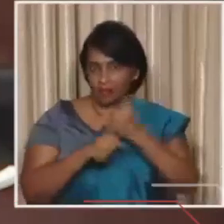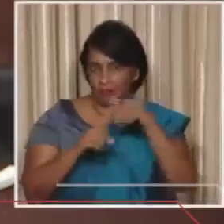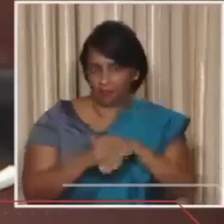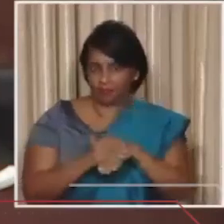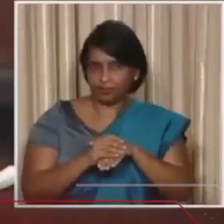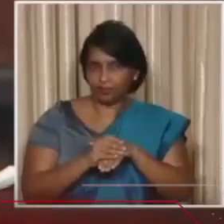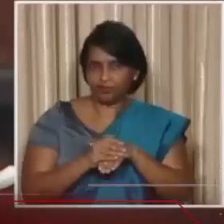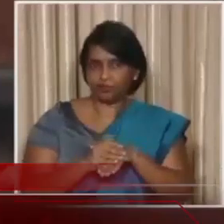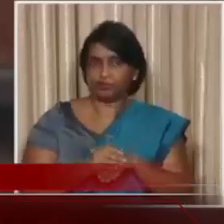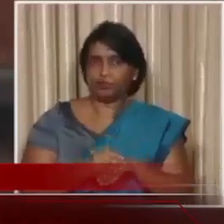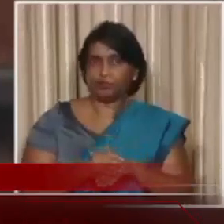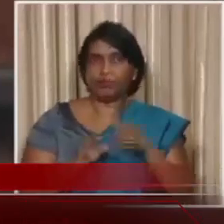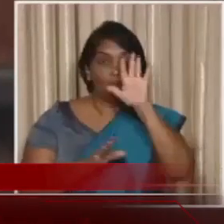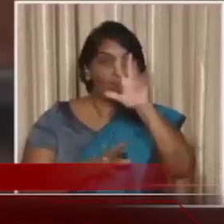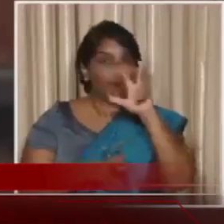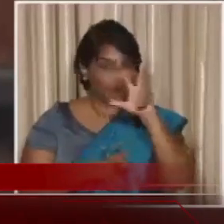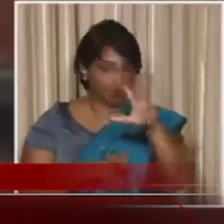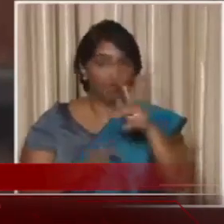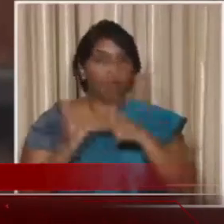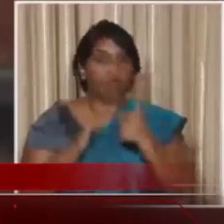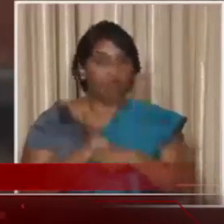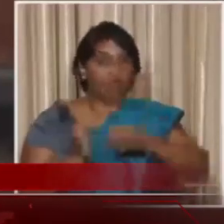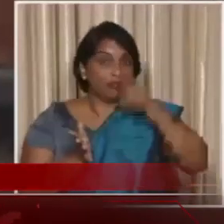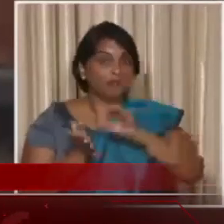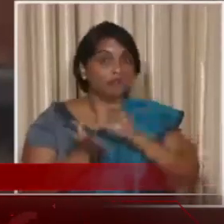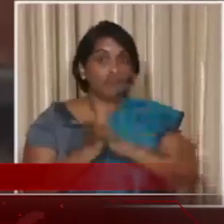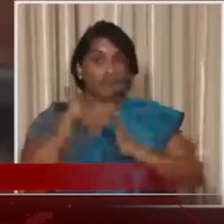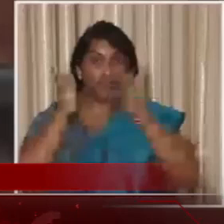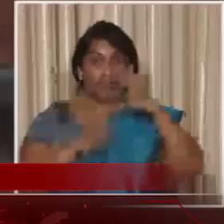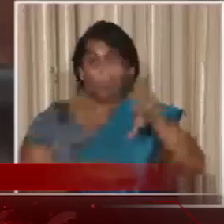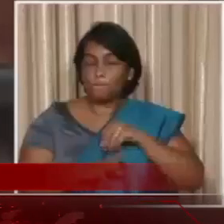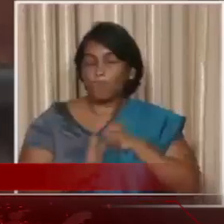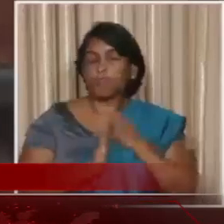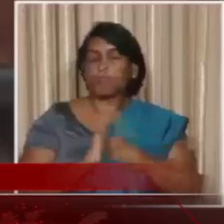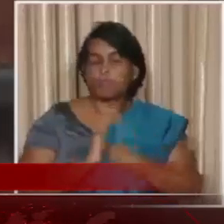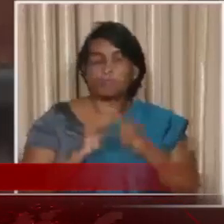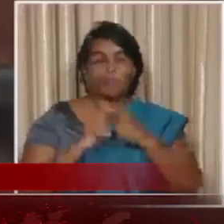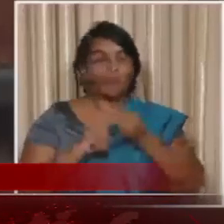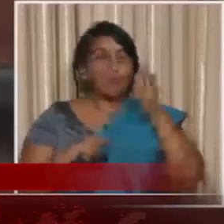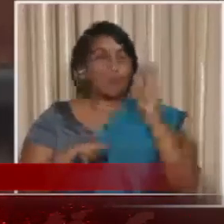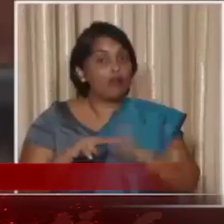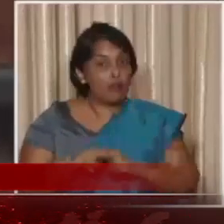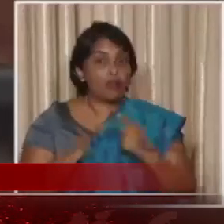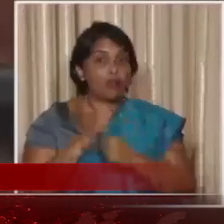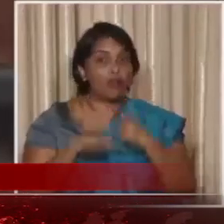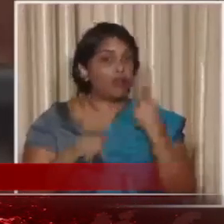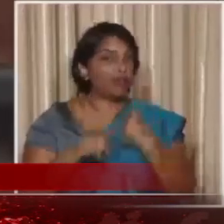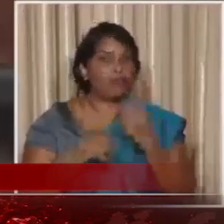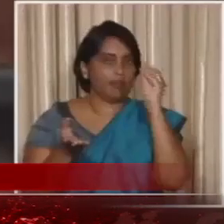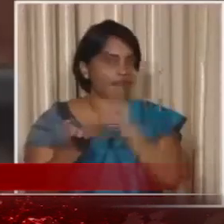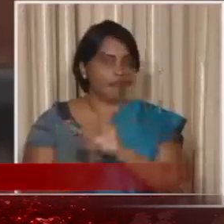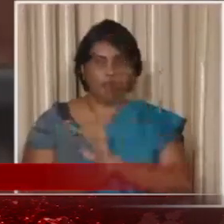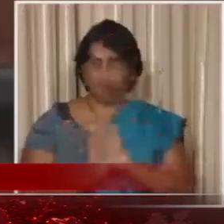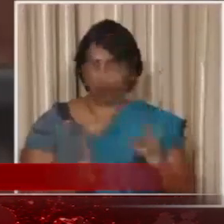andu Panasata mea panasammatakar loke piligat muladara mehati muna Seva karsada karamudat badu gahane nae keela